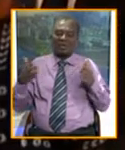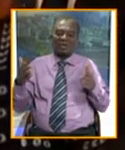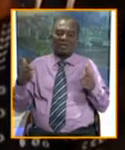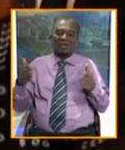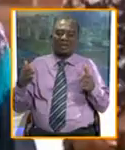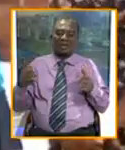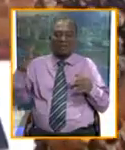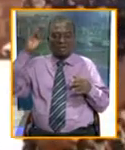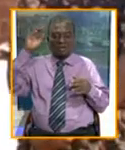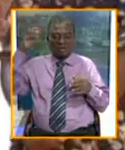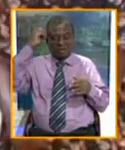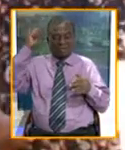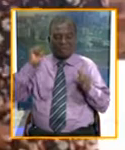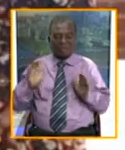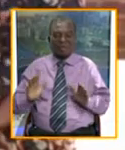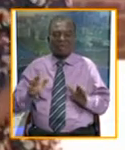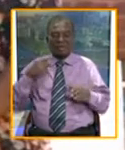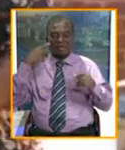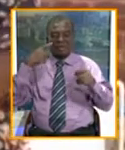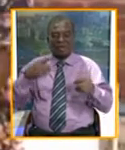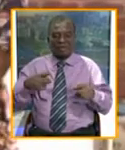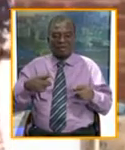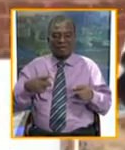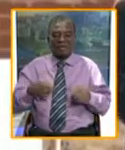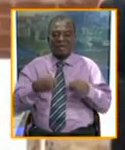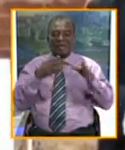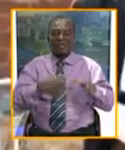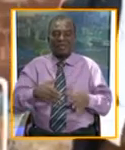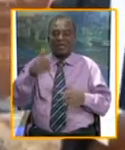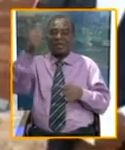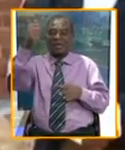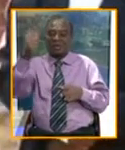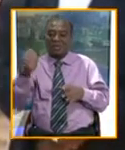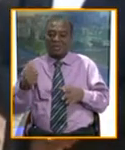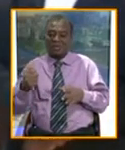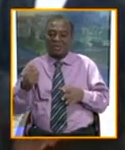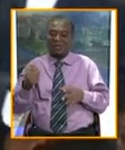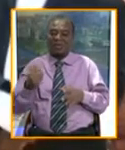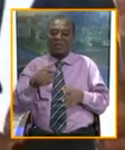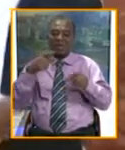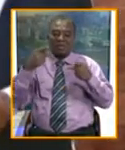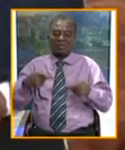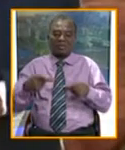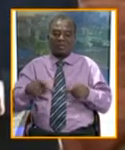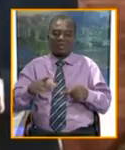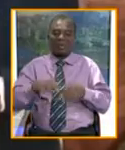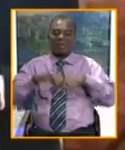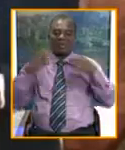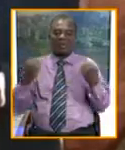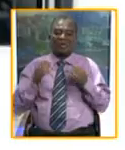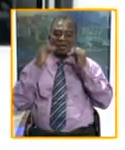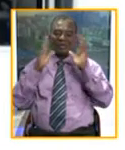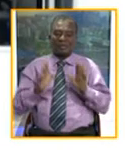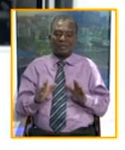ses collaborateurs, assiste à la mise en berne du drapeau ivoirien en présence de la communauté ivoirienne en Afrique du